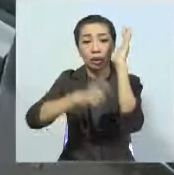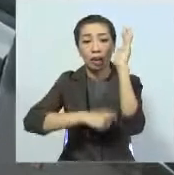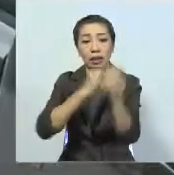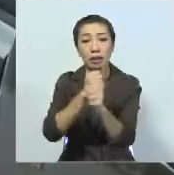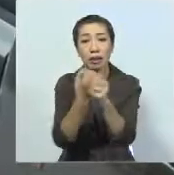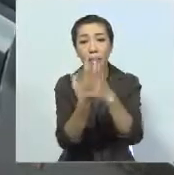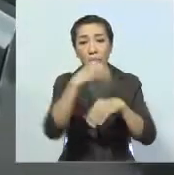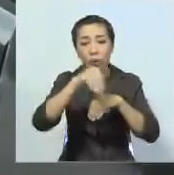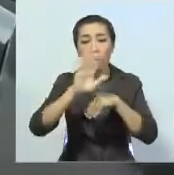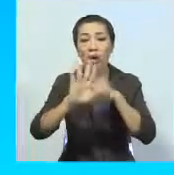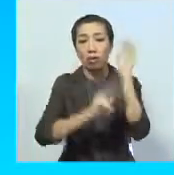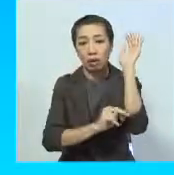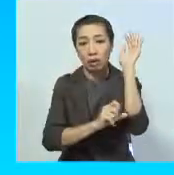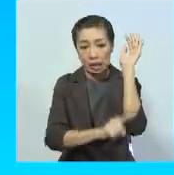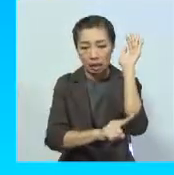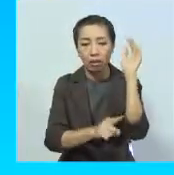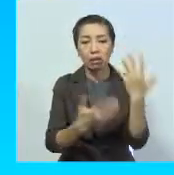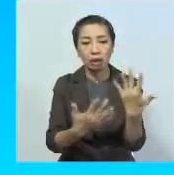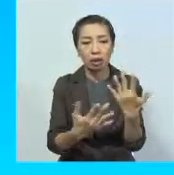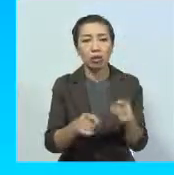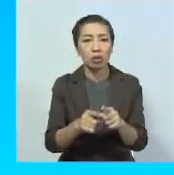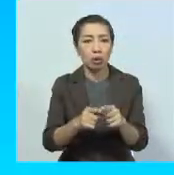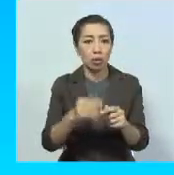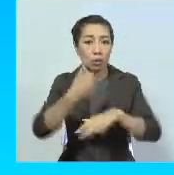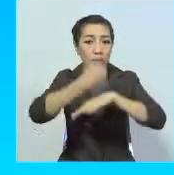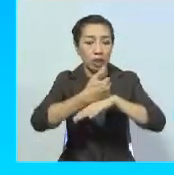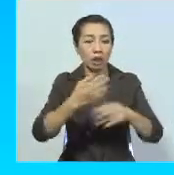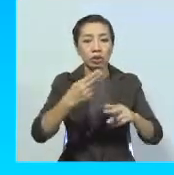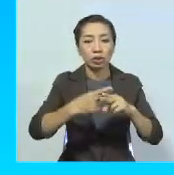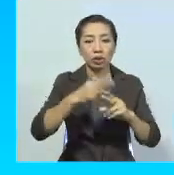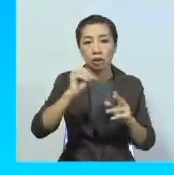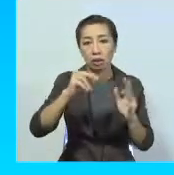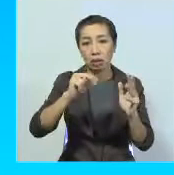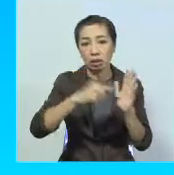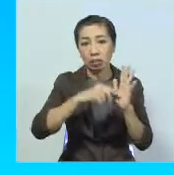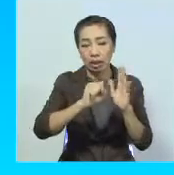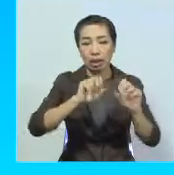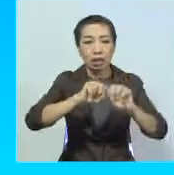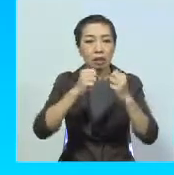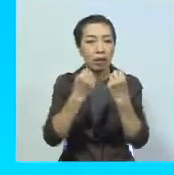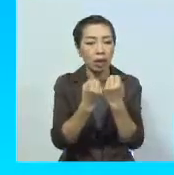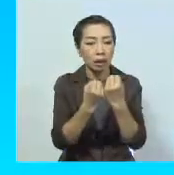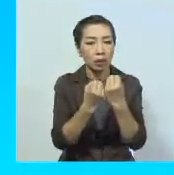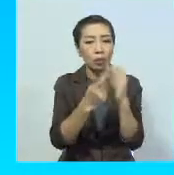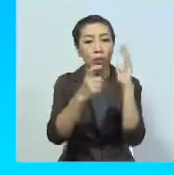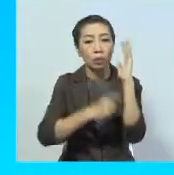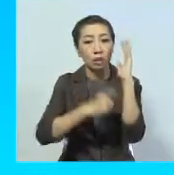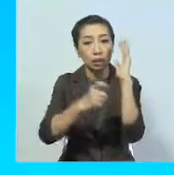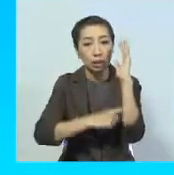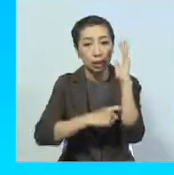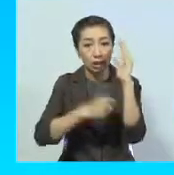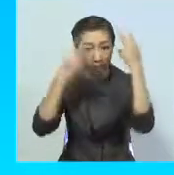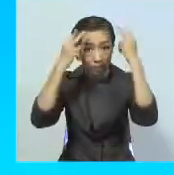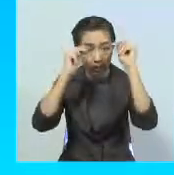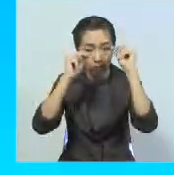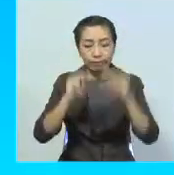วนยางในจังหวัดนครศรีธรรมราชที่นำโดยนายมนัสบุญพัฒน์นายกสมาคมผู้กรีดยางรายย่อยม